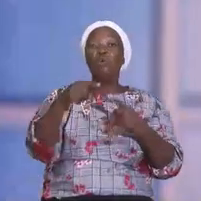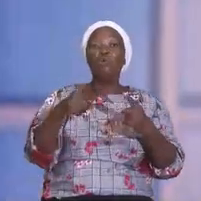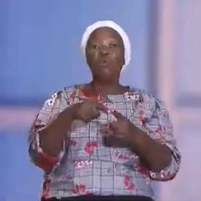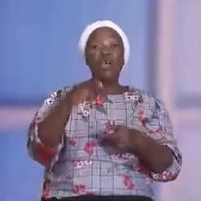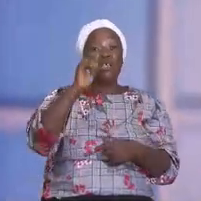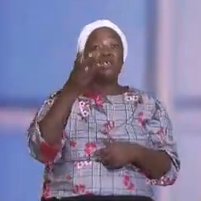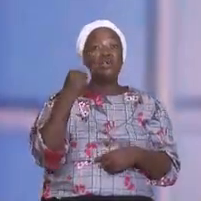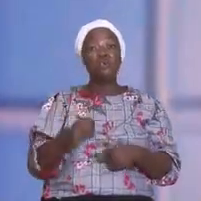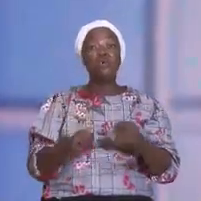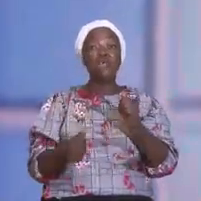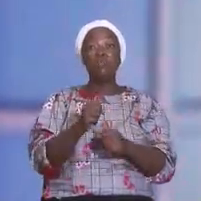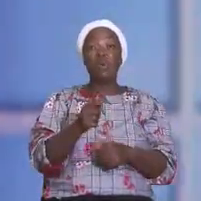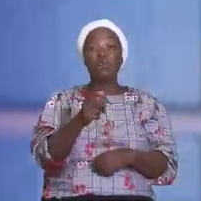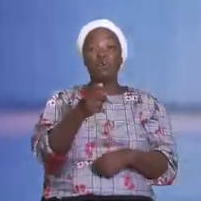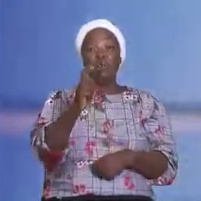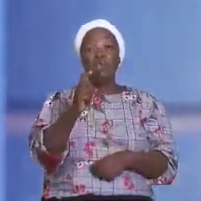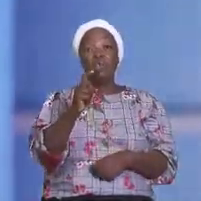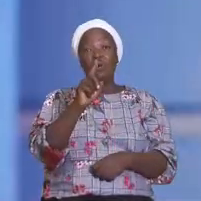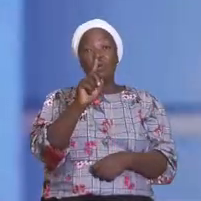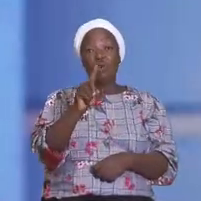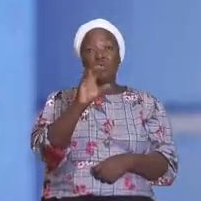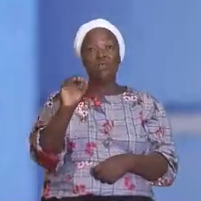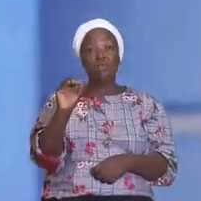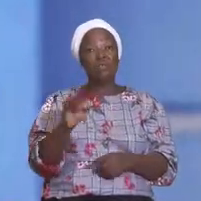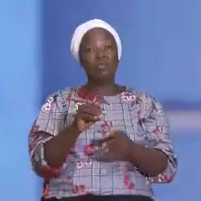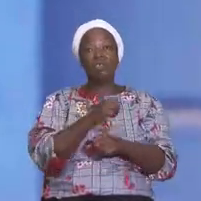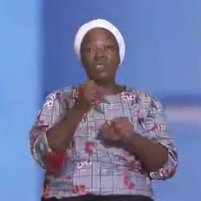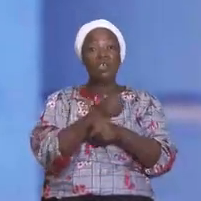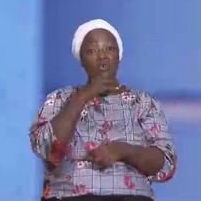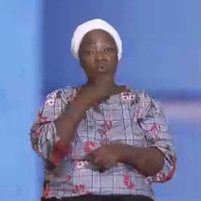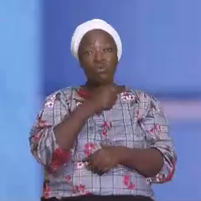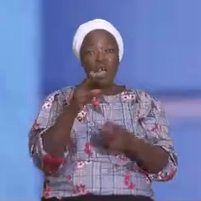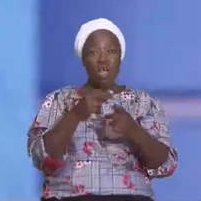pas tes sentiments, les sentiments que tu as.